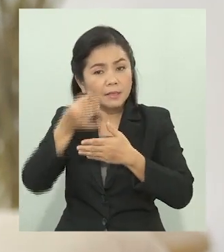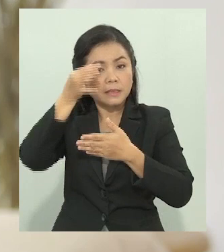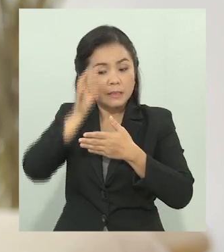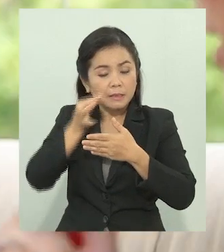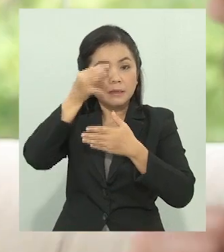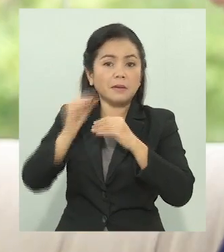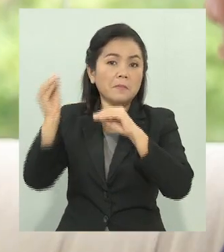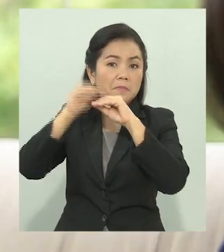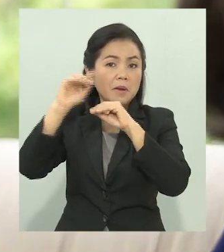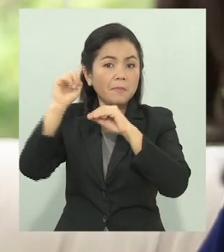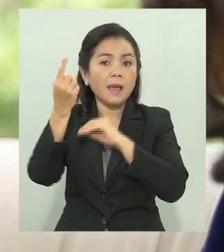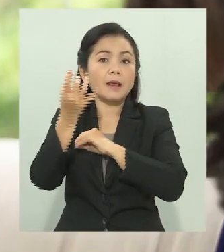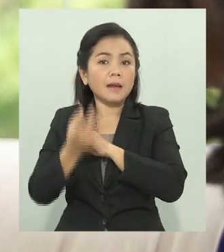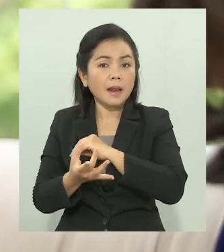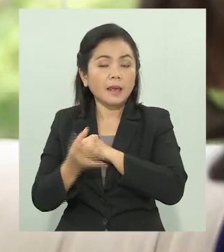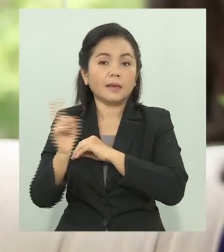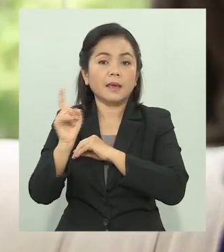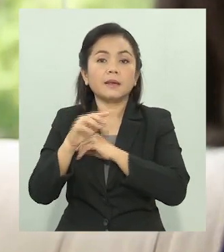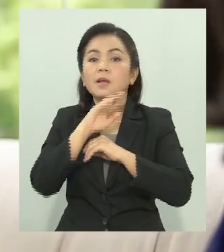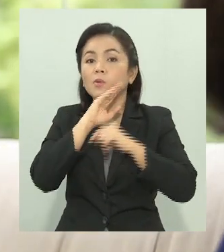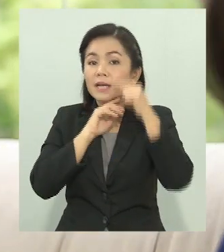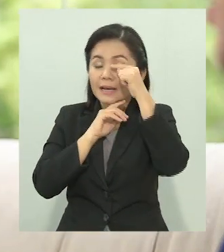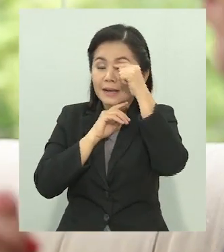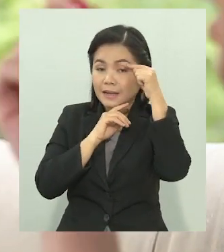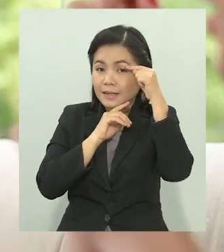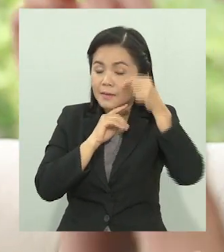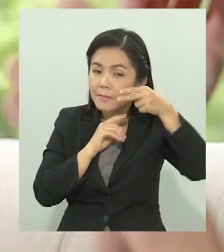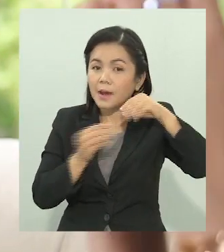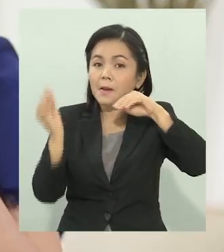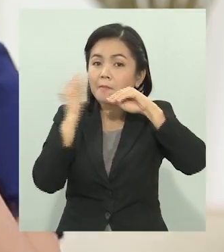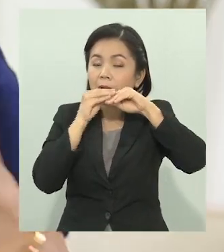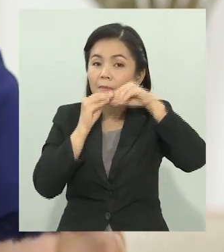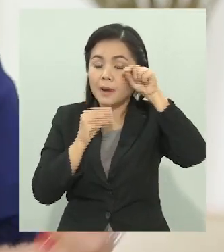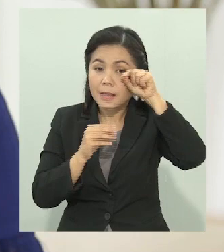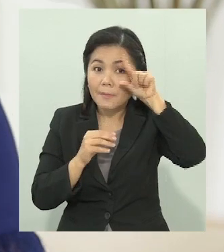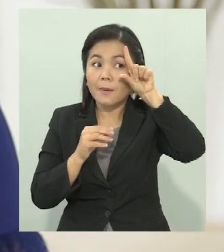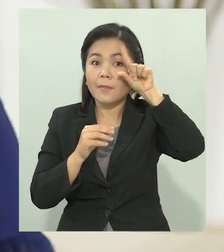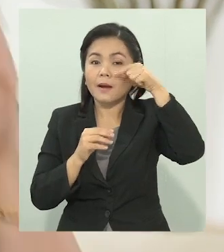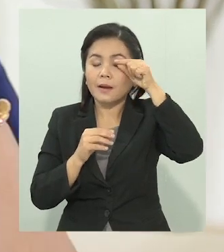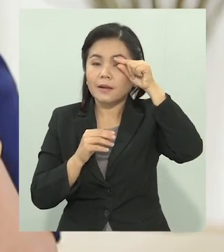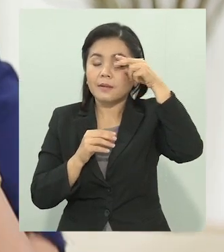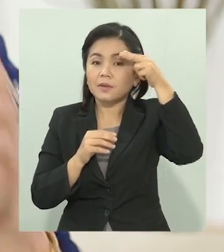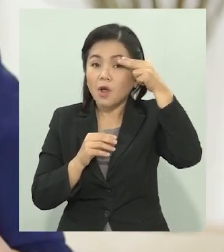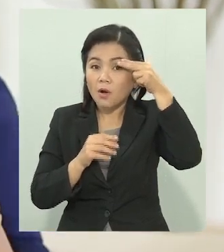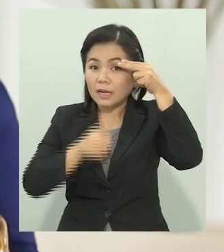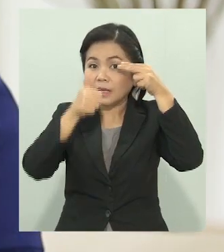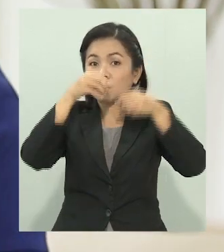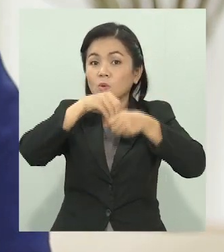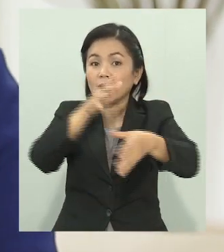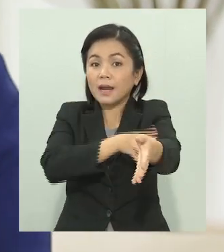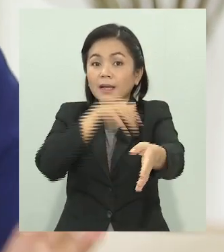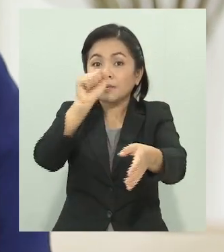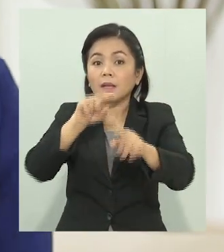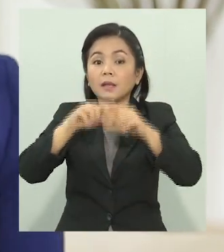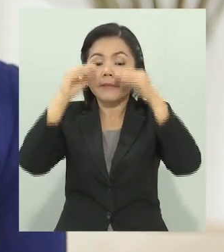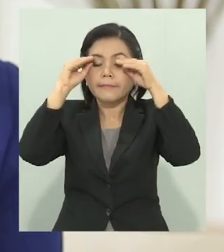ของถ้าตาสองชั้นเนี่ยมันอยู่กับเราไปตลอด ใช่ครับ ใช่ไหมคะ ใช่ครับ แต่ว่าถ้าเกิดลักษณะอื่นๆอย่างเช่นเหมือนที่เราคุยกันว่าหนังตาตกหรือว่าอะไรเหล่านั้